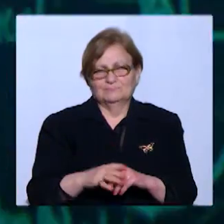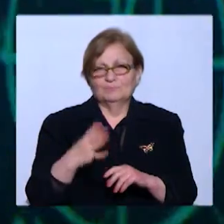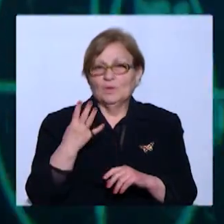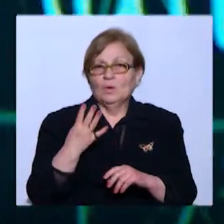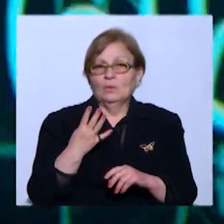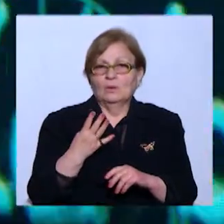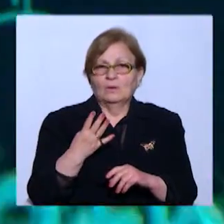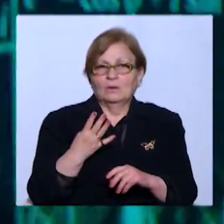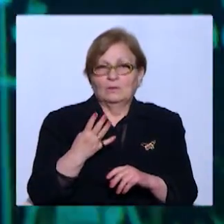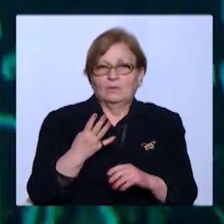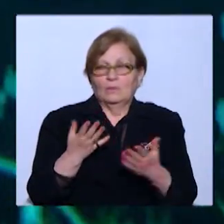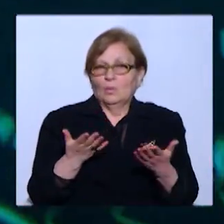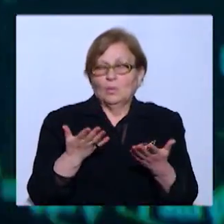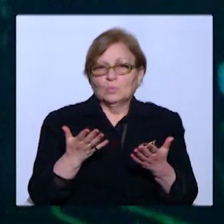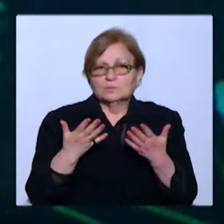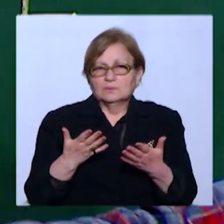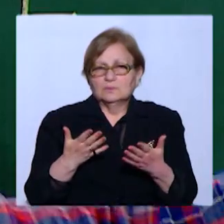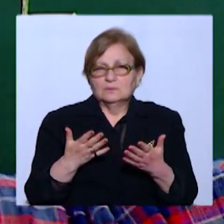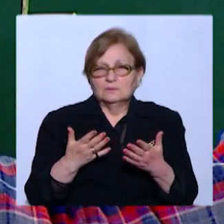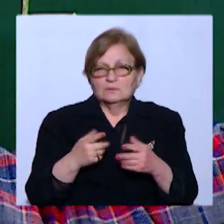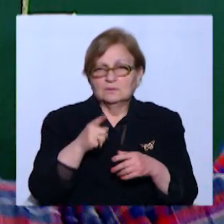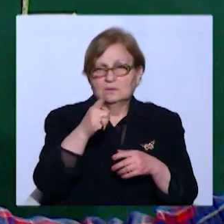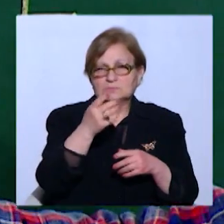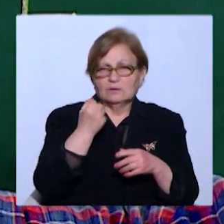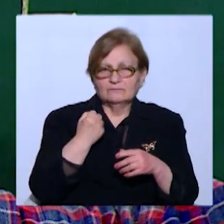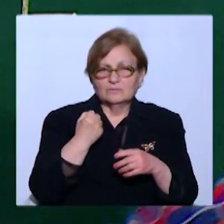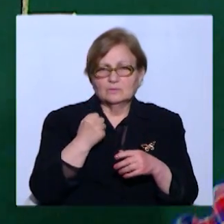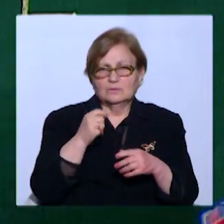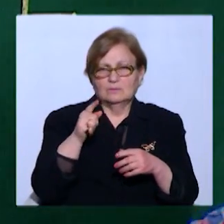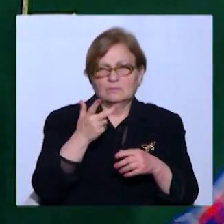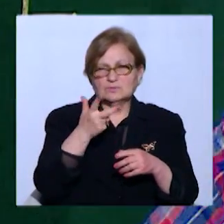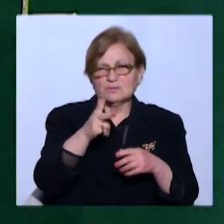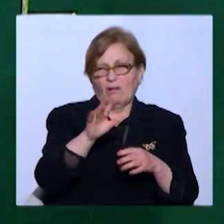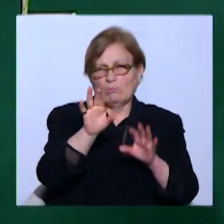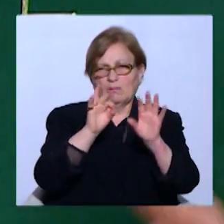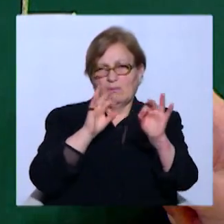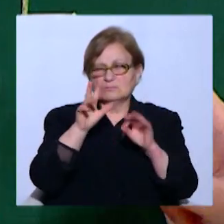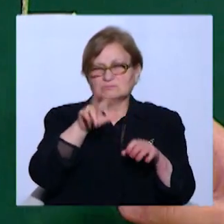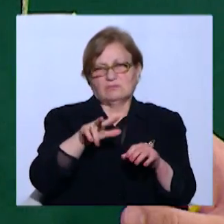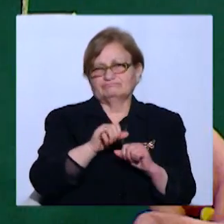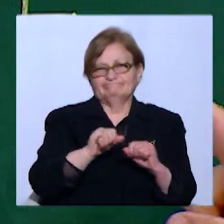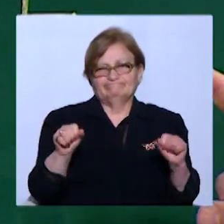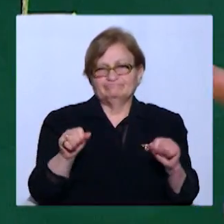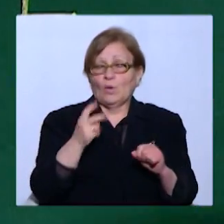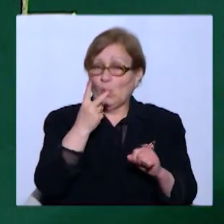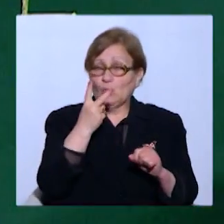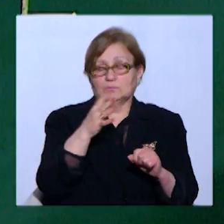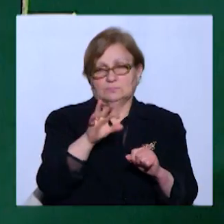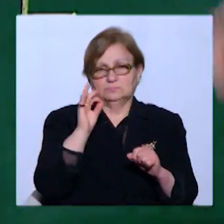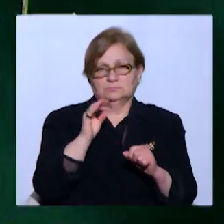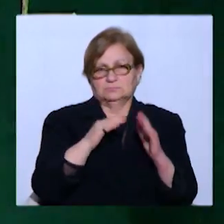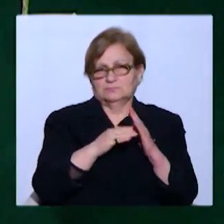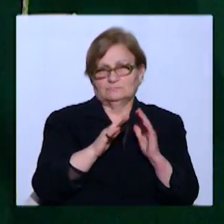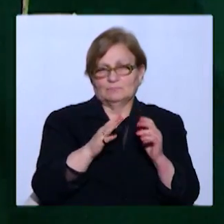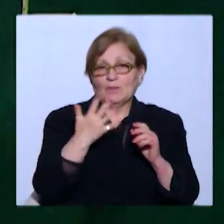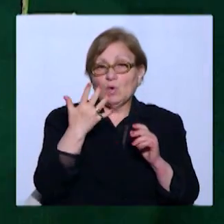ოთხიანი, ოთხიანი რო გამოვიდეს, ეს ღერი უნდა ავიღო, ეს და სამი ღერი. არი ვარგებს. ხუთიანი, ხუთიანი